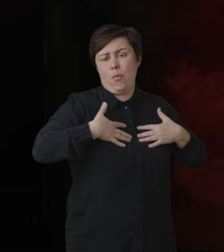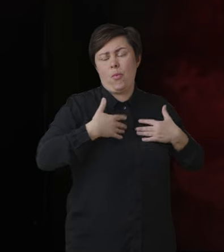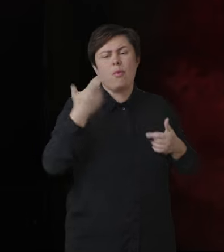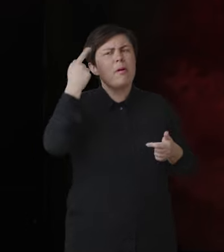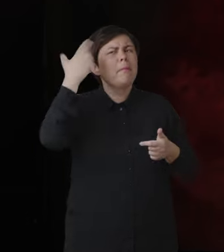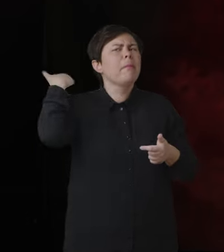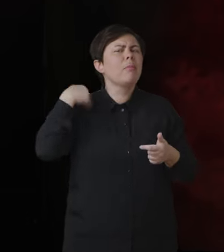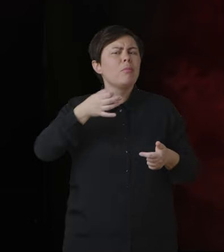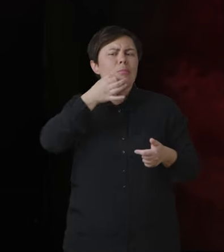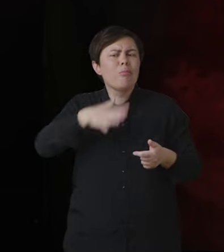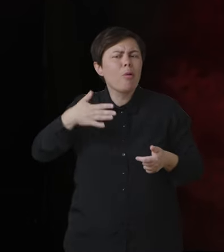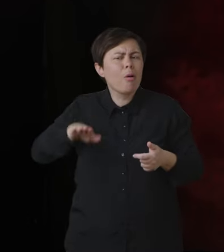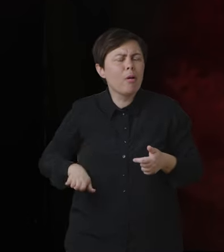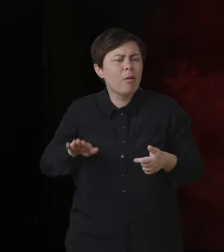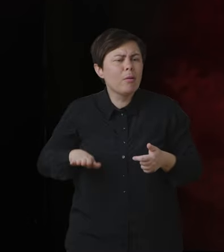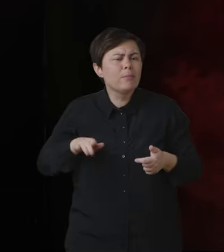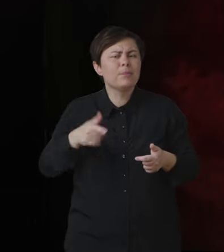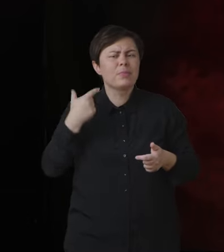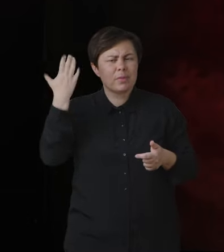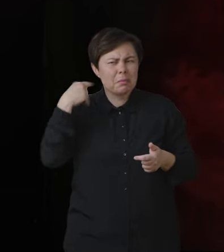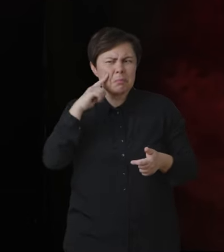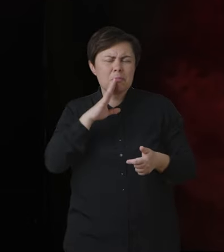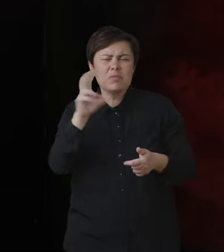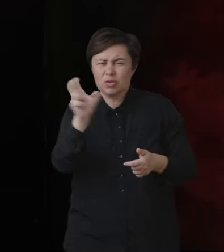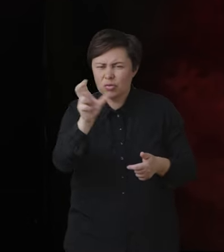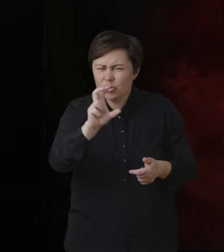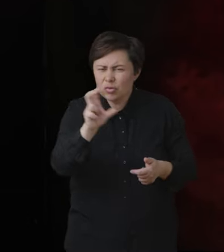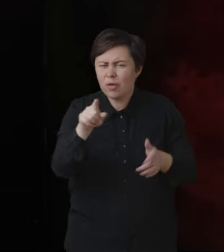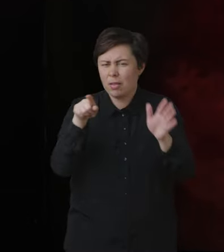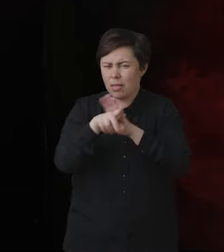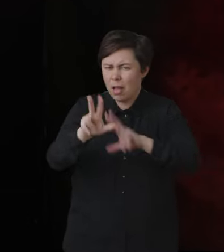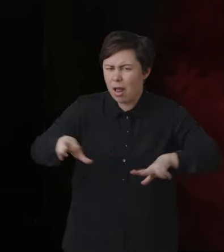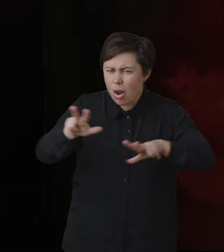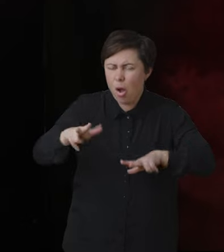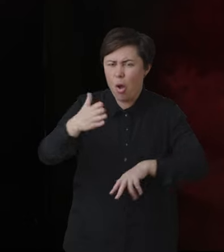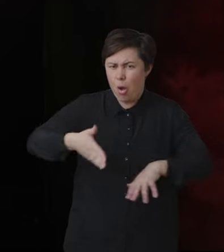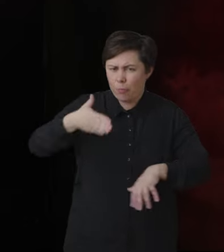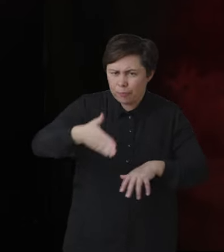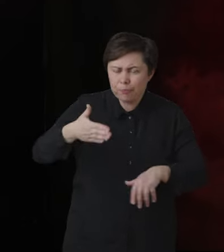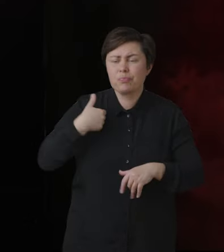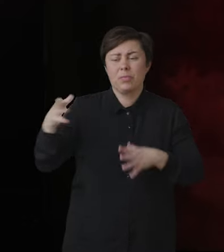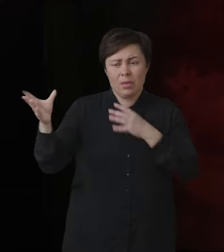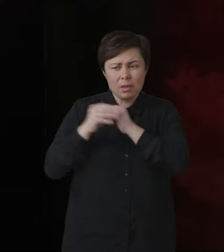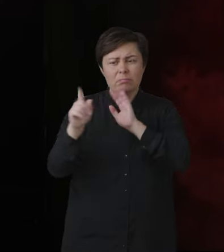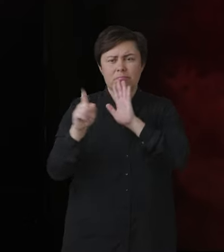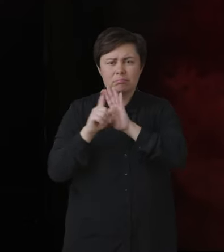lat to pamiętam, że jak były czwartek, to był dla rodzin kolejarzy. No to chodzili